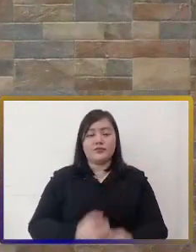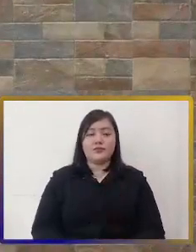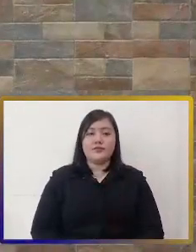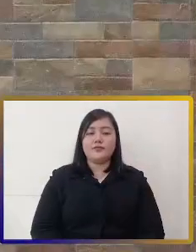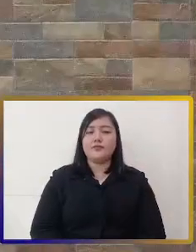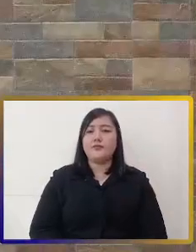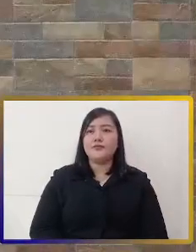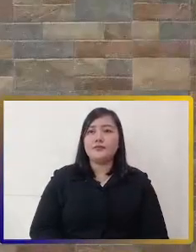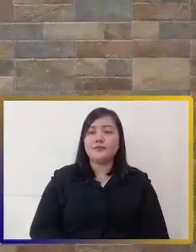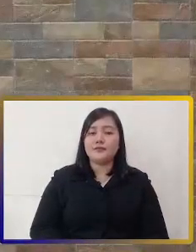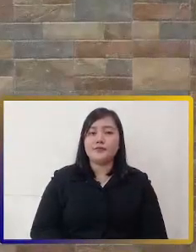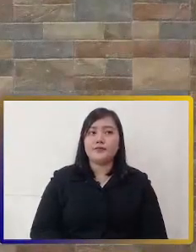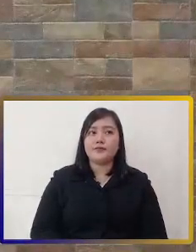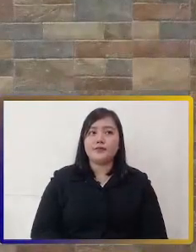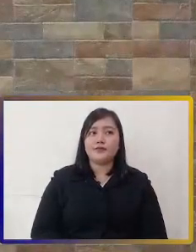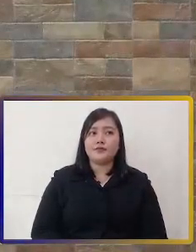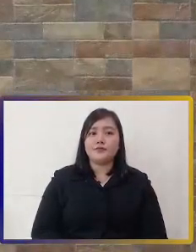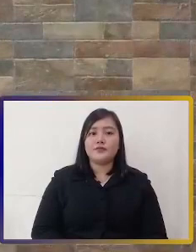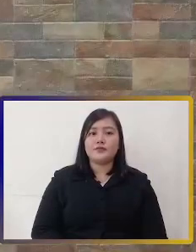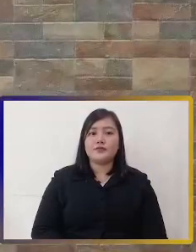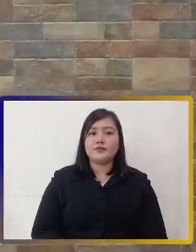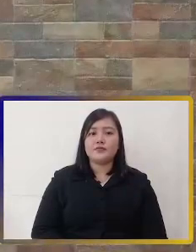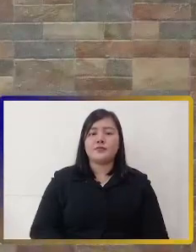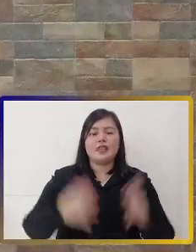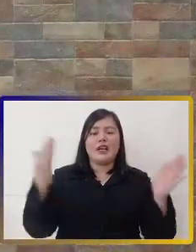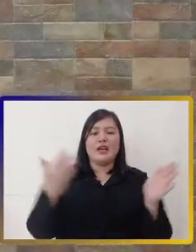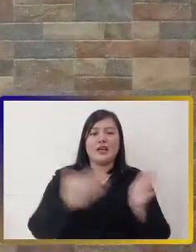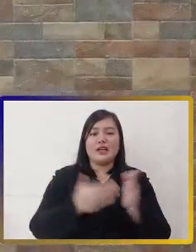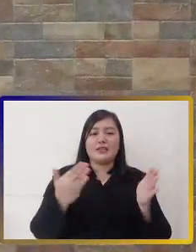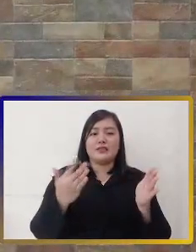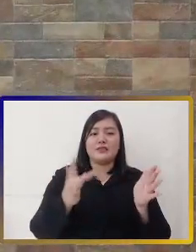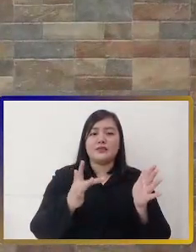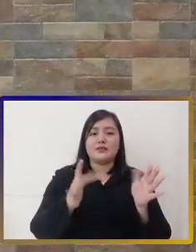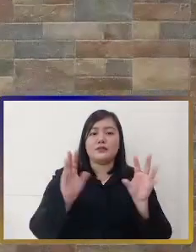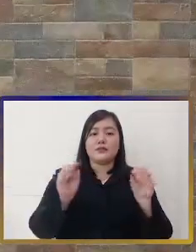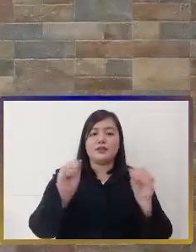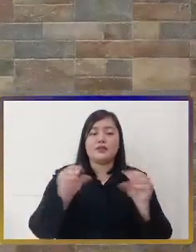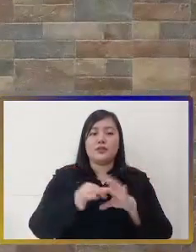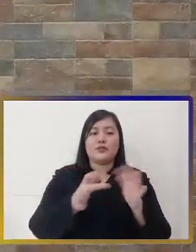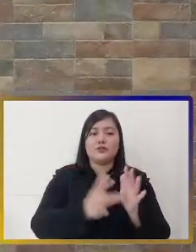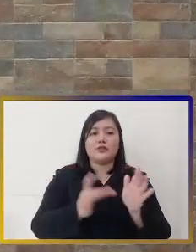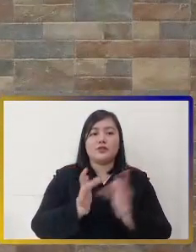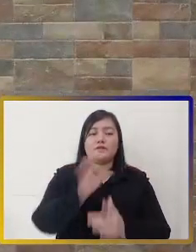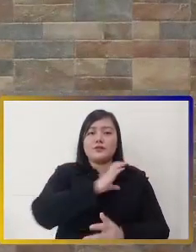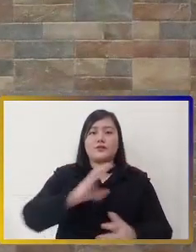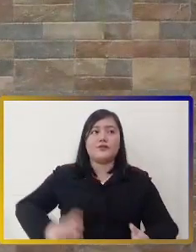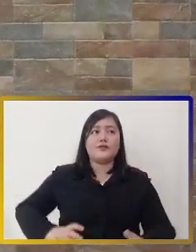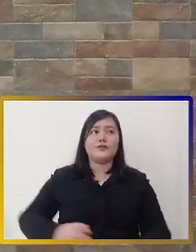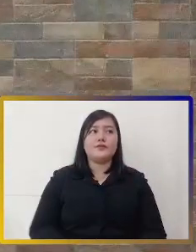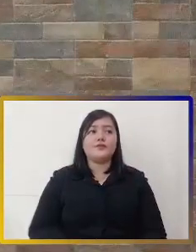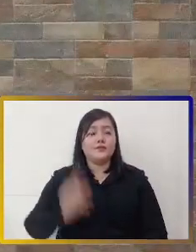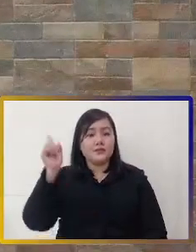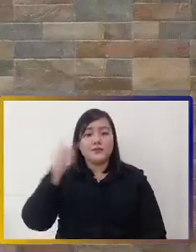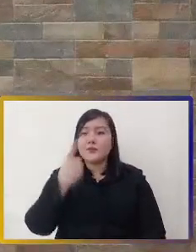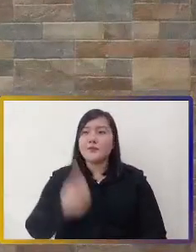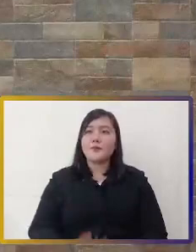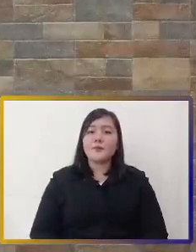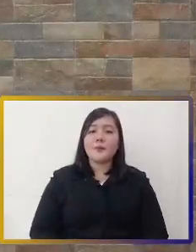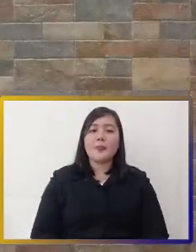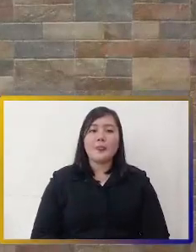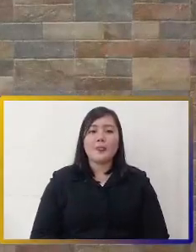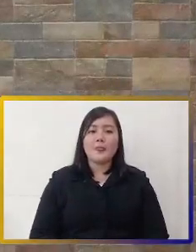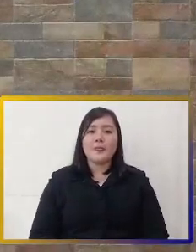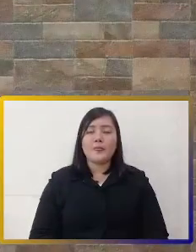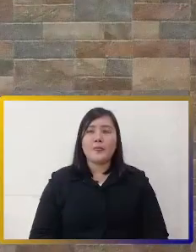laban sa katuruan ng Panginoon Hesukristo. Hanggang sa dumating, mga kapatid, dun po sa makikita nyo sa third part, the rise